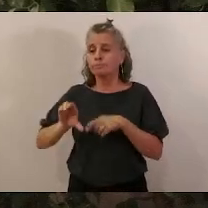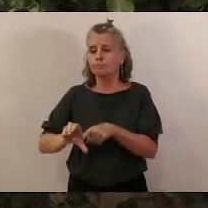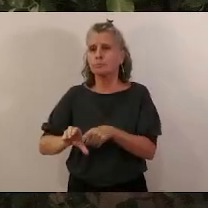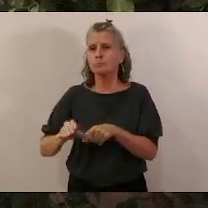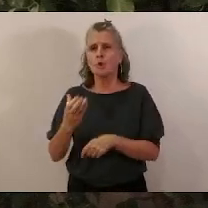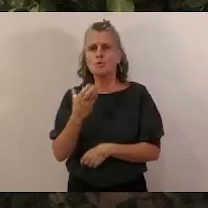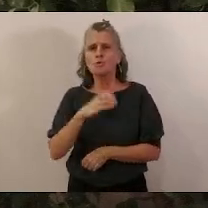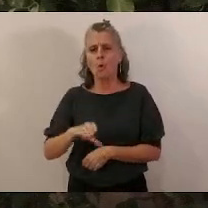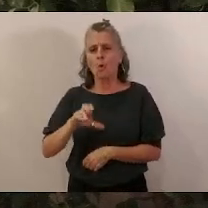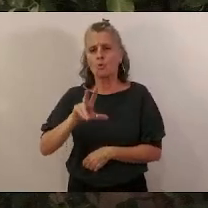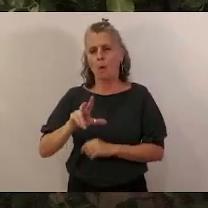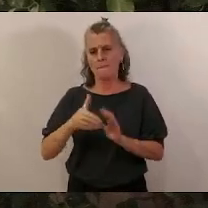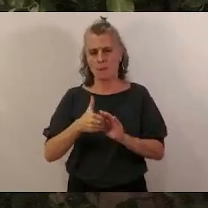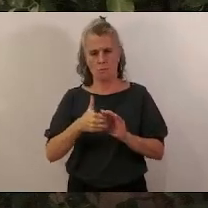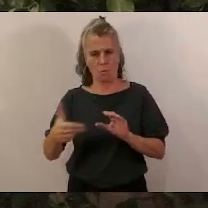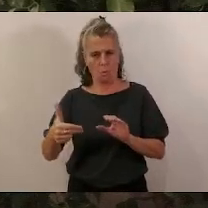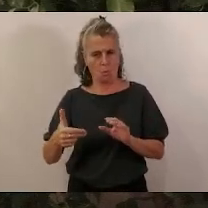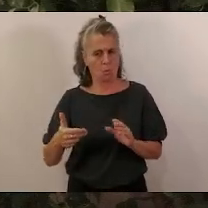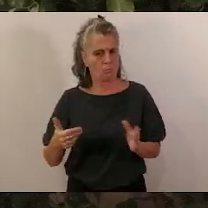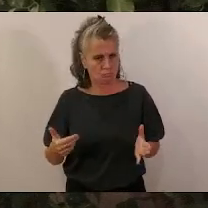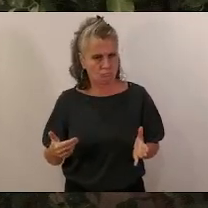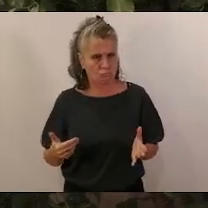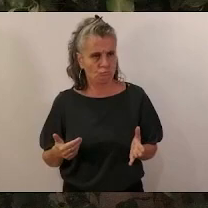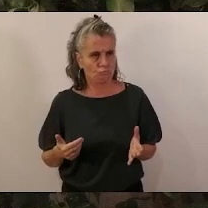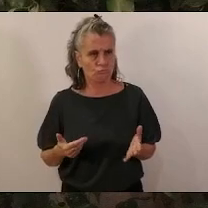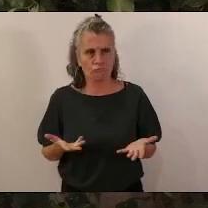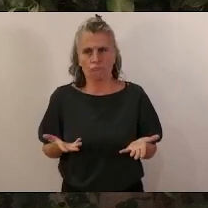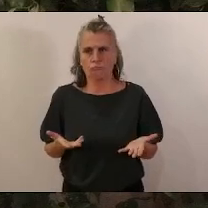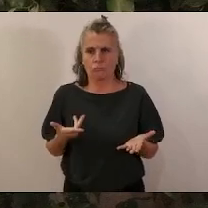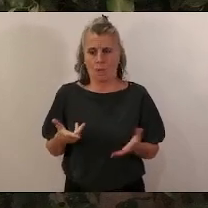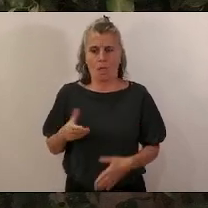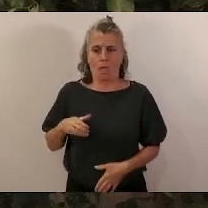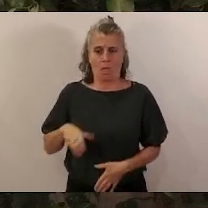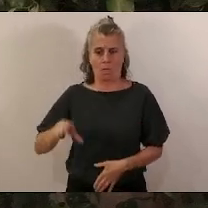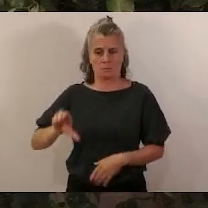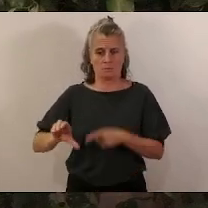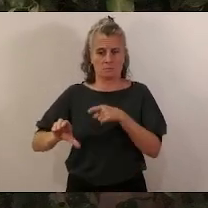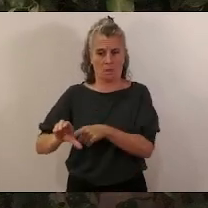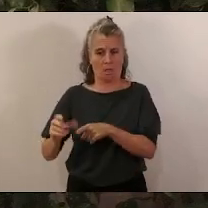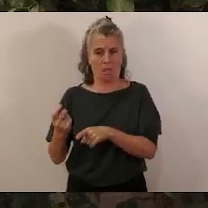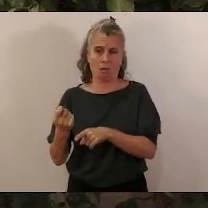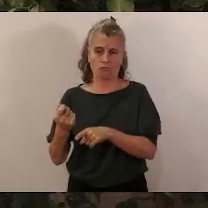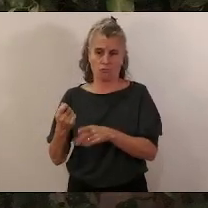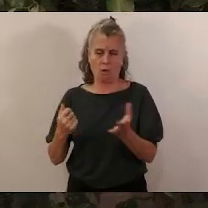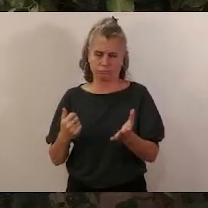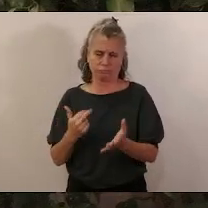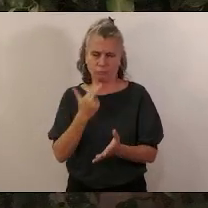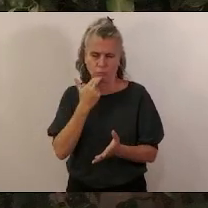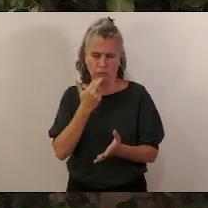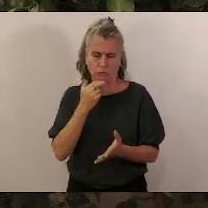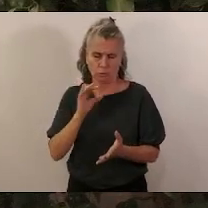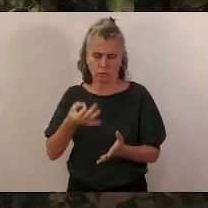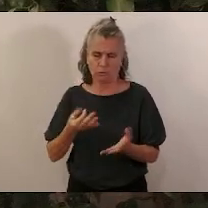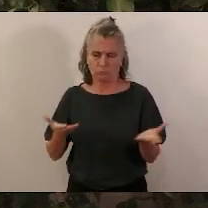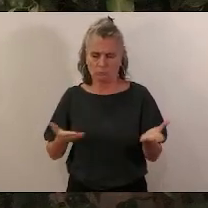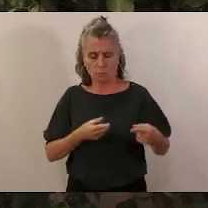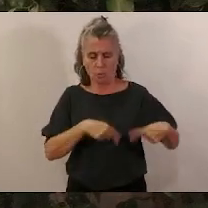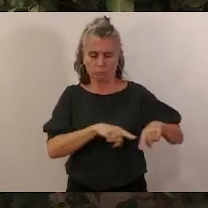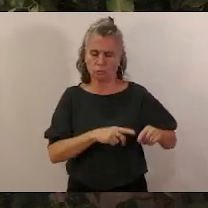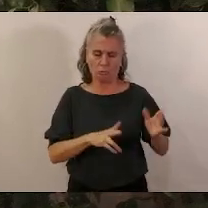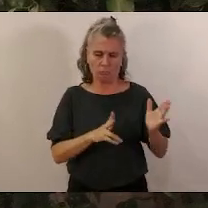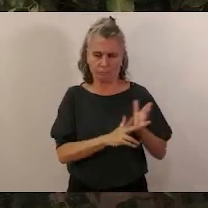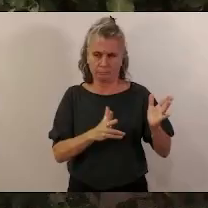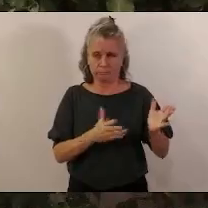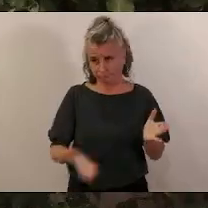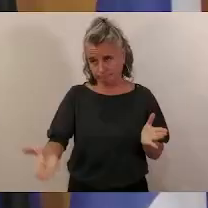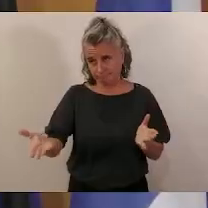103 000 euros. Je pense que là aussi, c'est de l'argent qui est très utilement dépensé. Avis favorable de la commission. Je vous